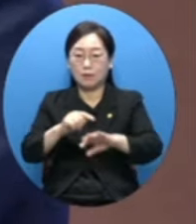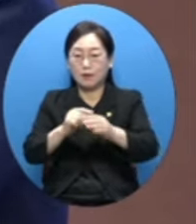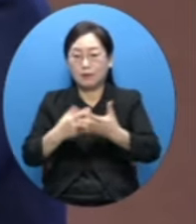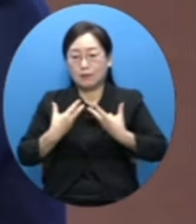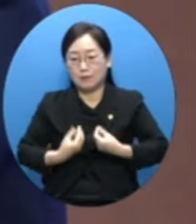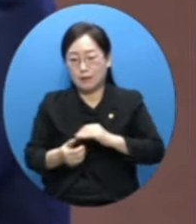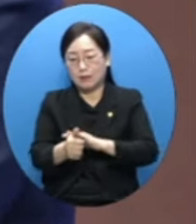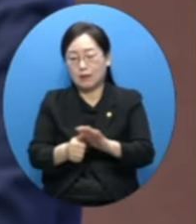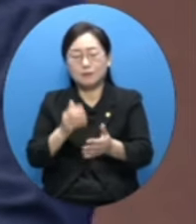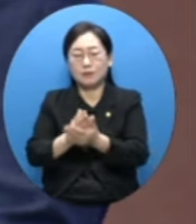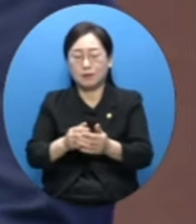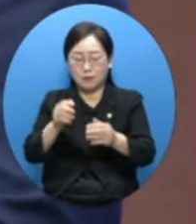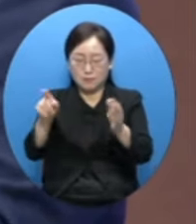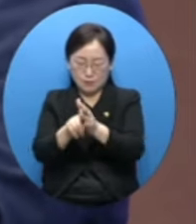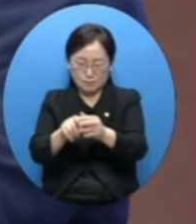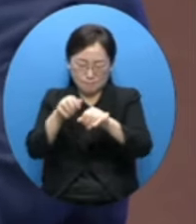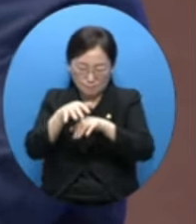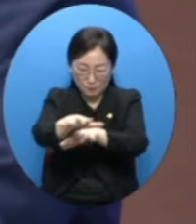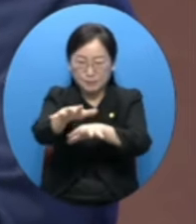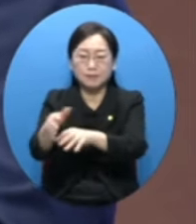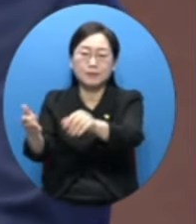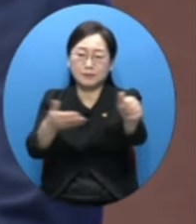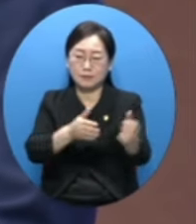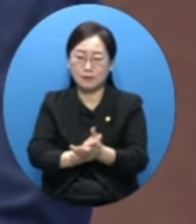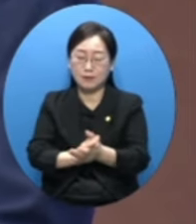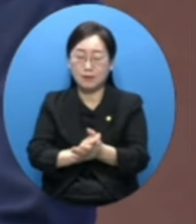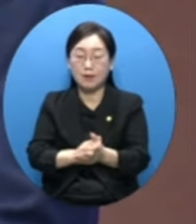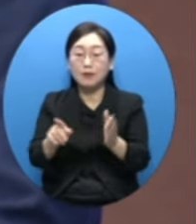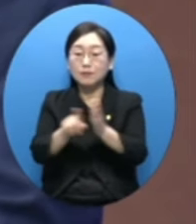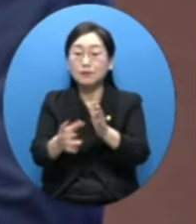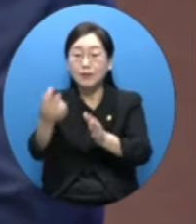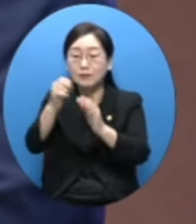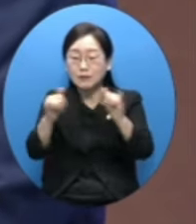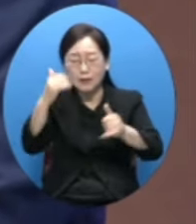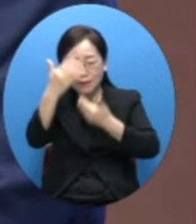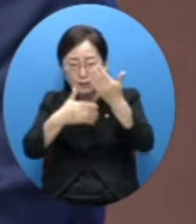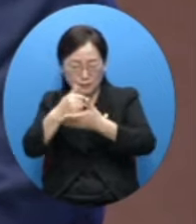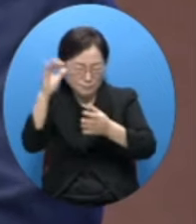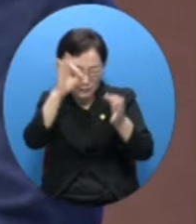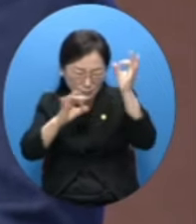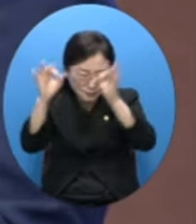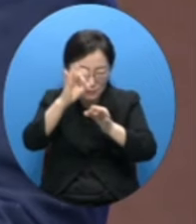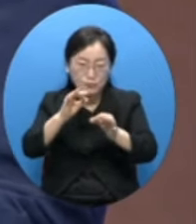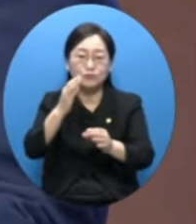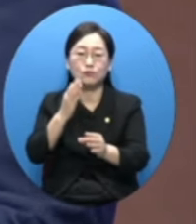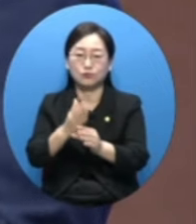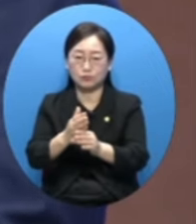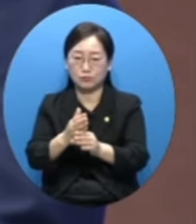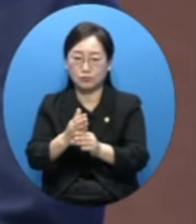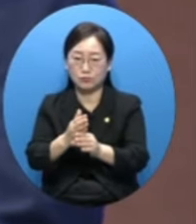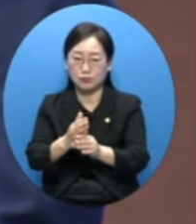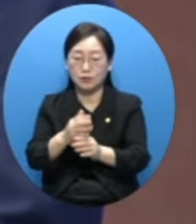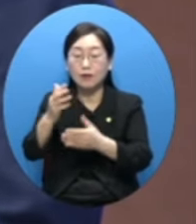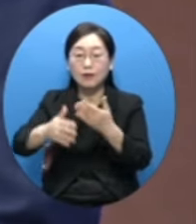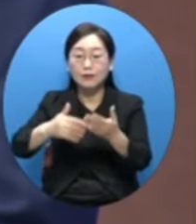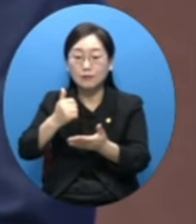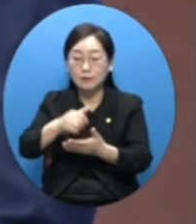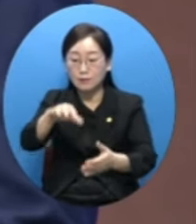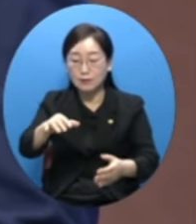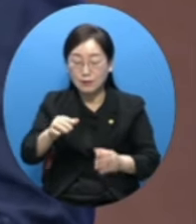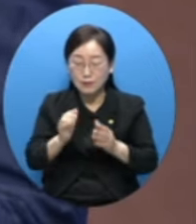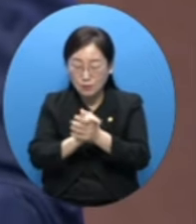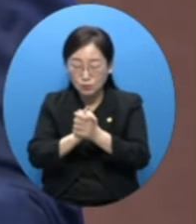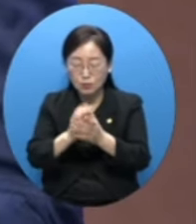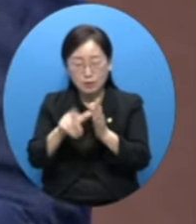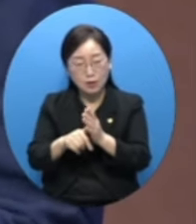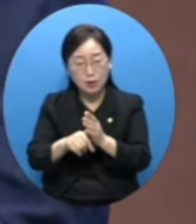또 전진해야 되는 것입니다. 하나님은 믿음의 사람을 찾고 계십니다. 우리가 귀 앞에 기도할 때 문제는 해결되지